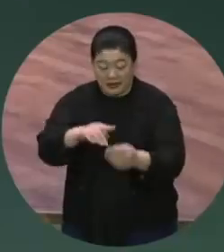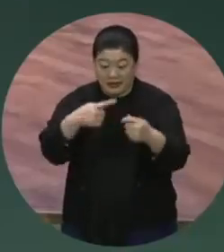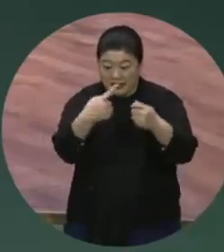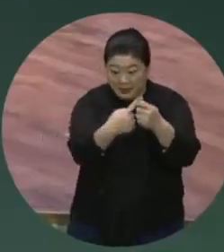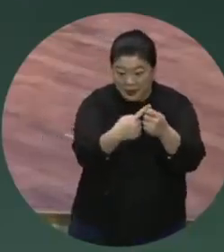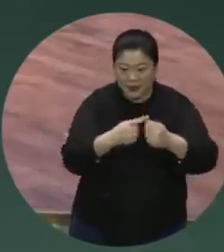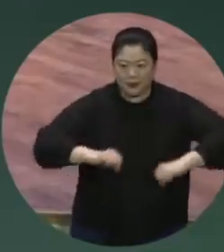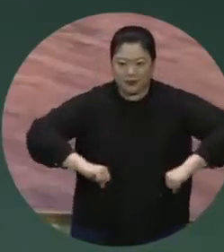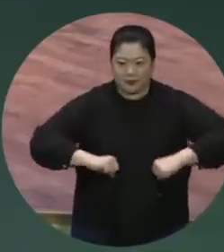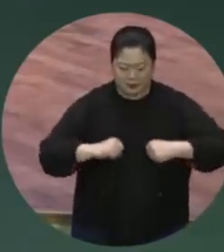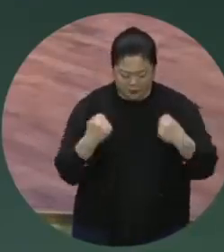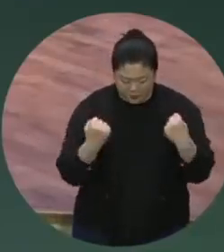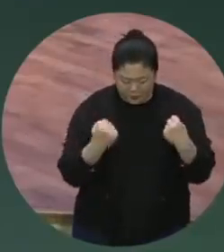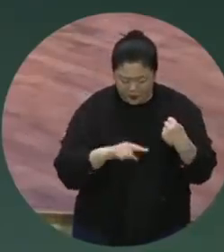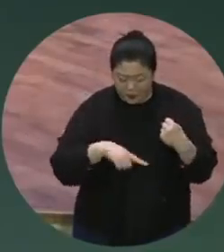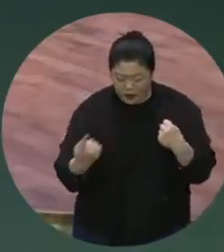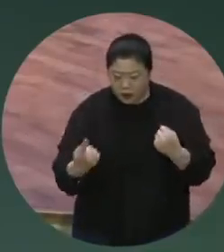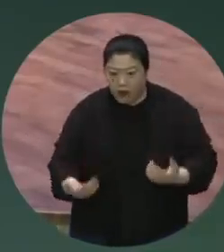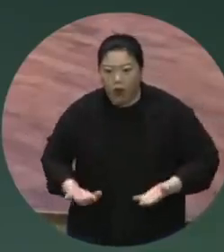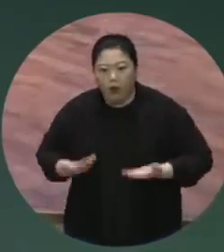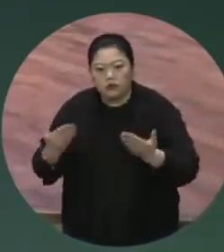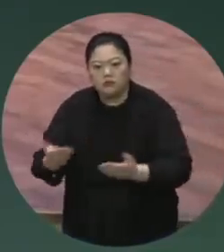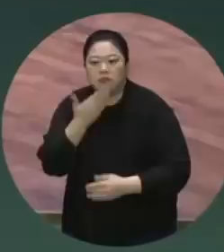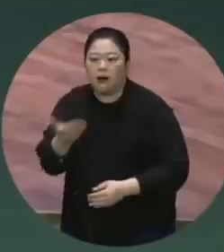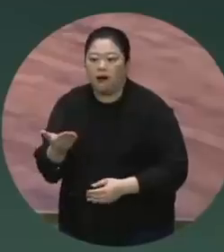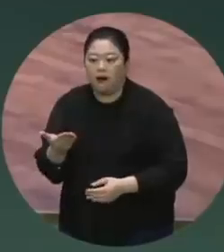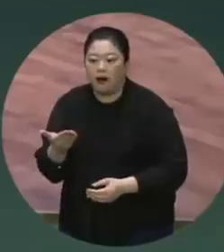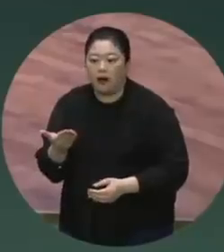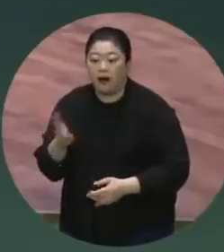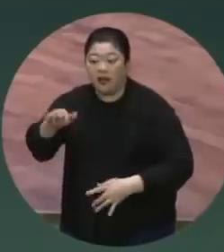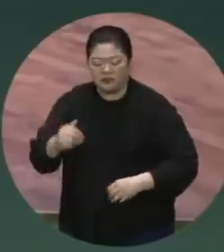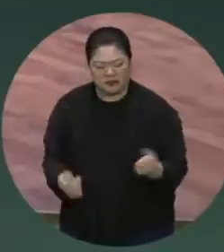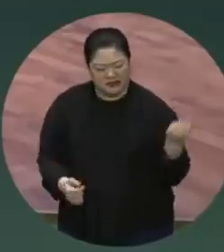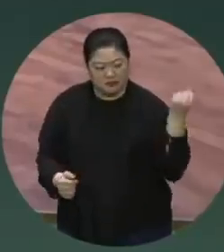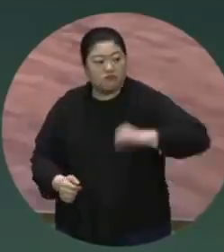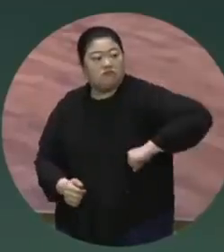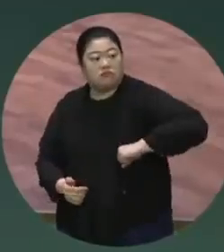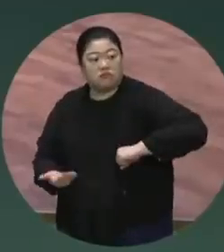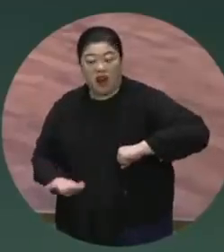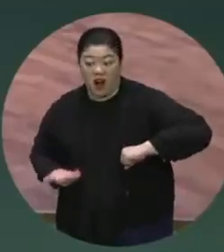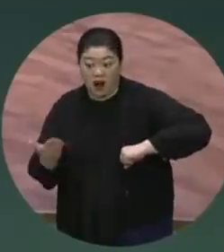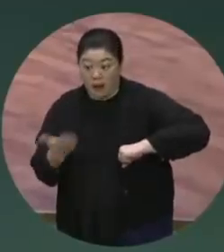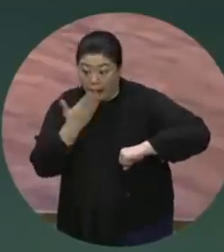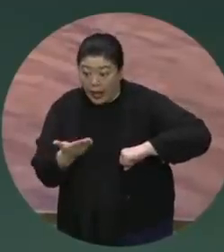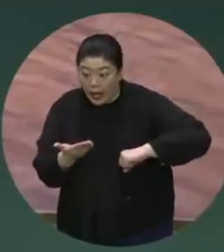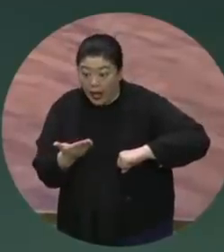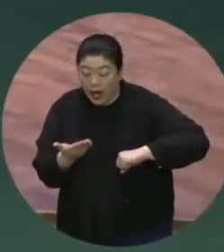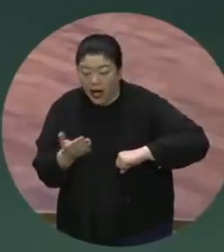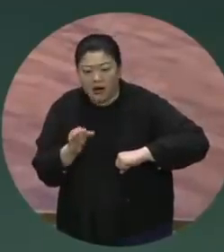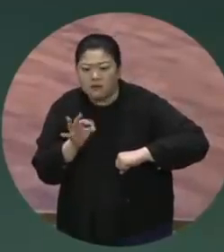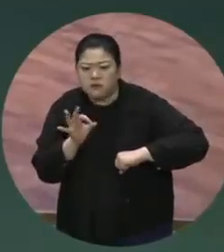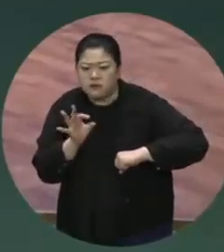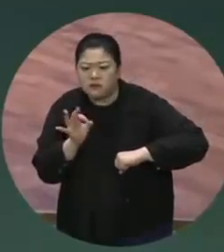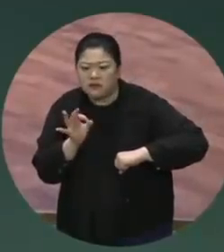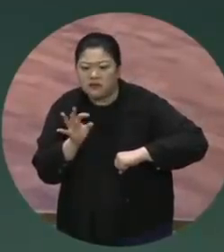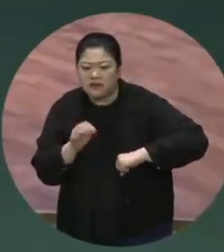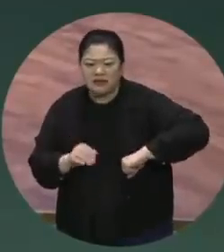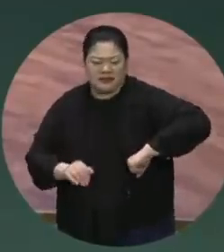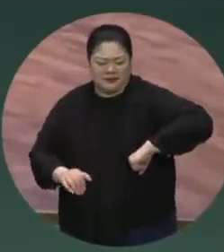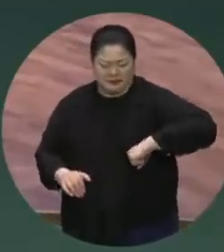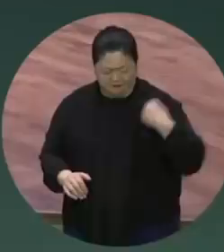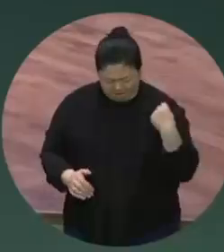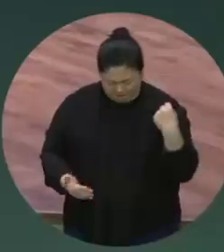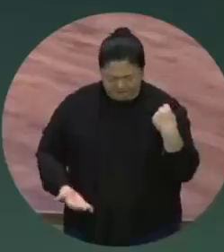헌신해요. 순종 안 하는 사람도 헌신 안 해요. 헌신 안 합니다. 절대로. 그러니까 순종 안 한다는